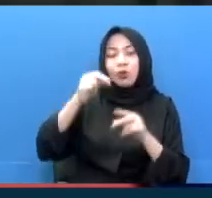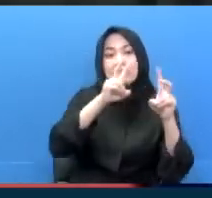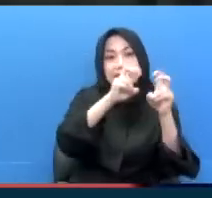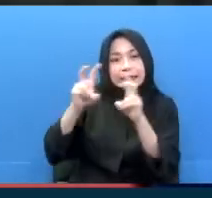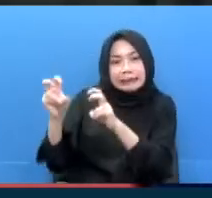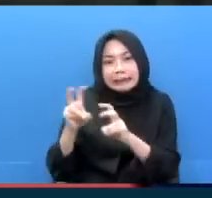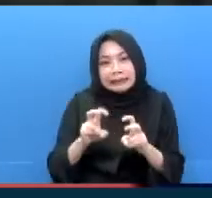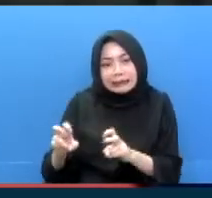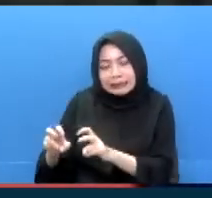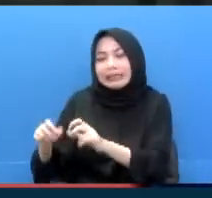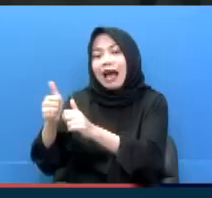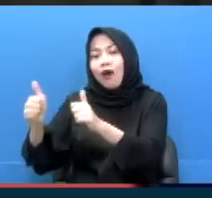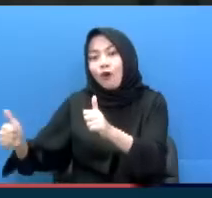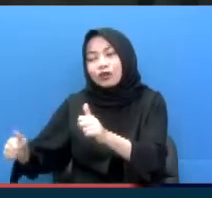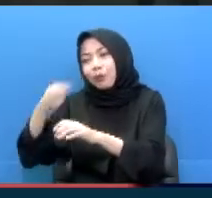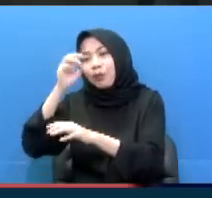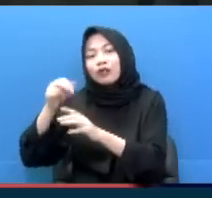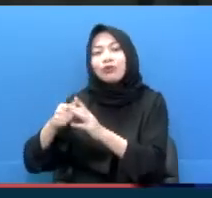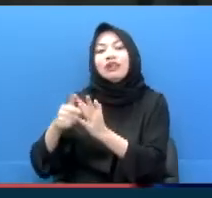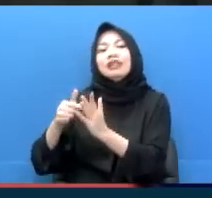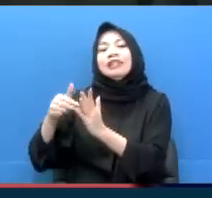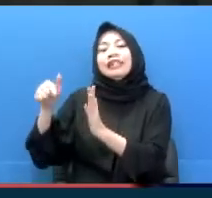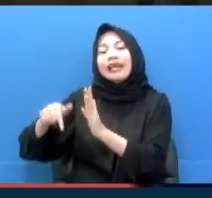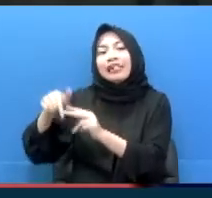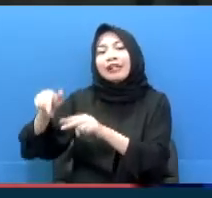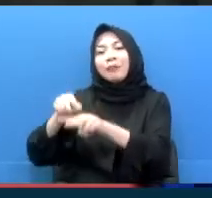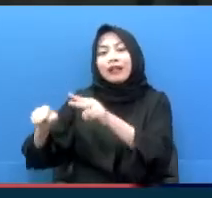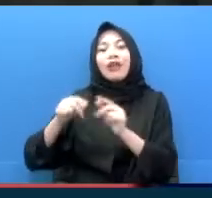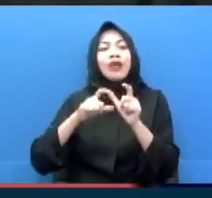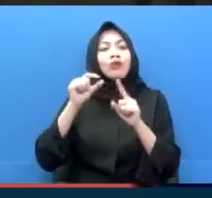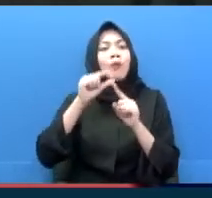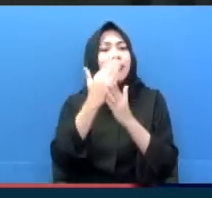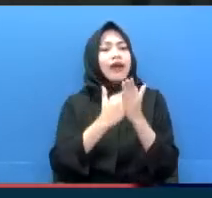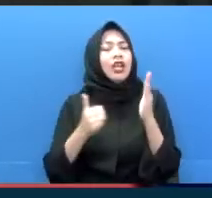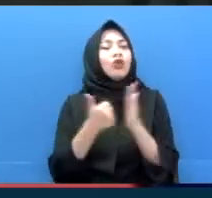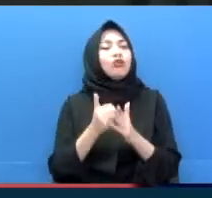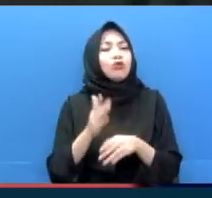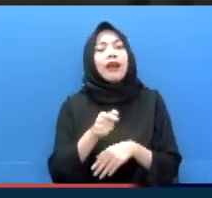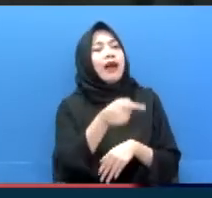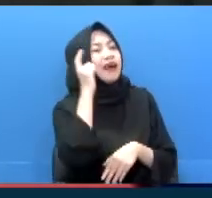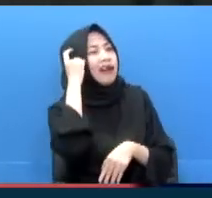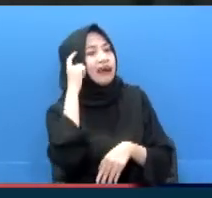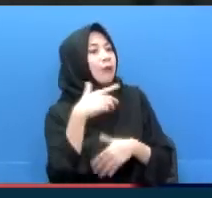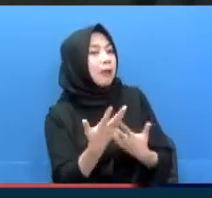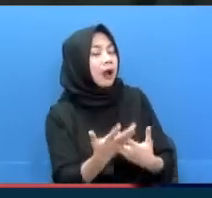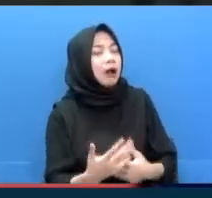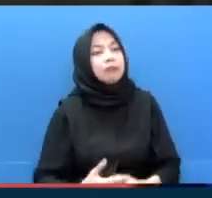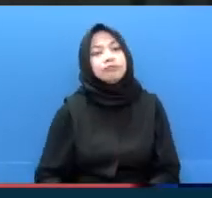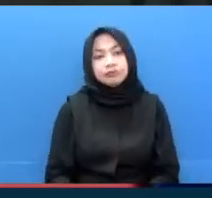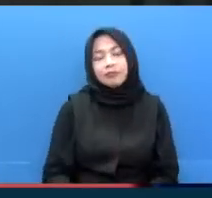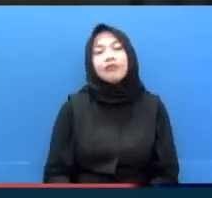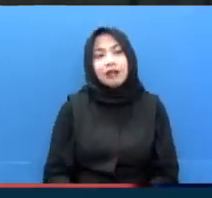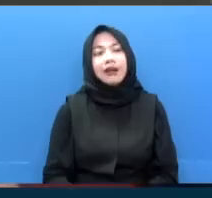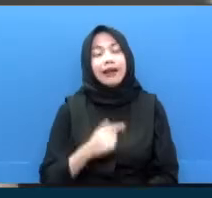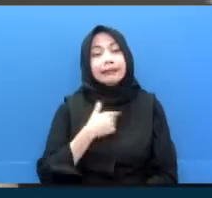popam dan semua sudah sesuai prosedur singkat saja tanggapan Anda seperti apa ada dua hal Mas Artinya bahwa ee Ini